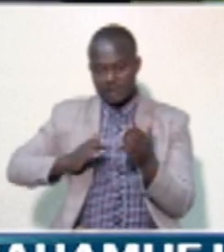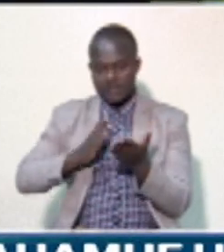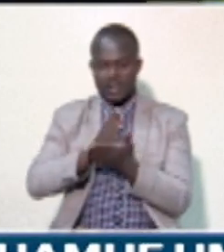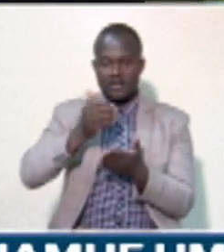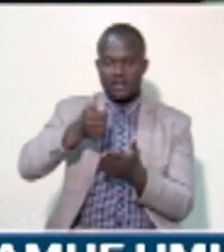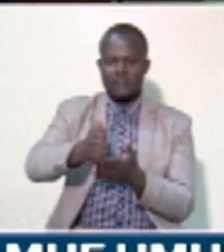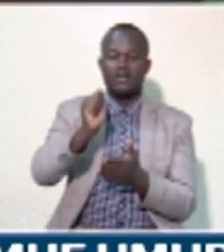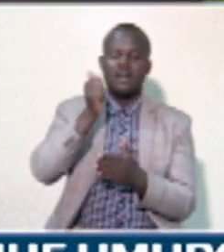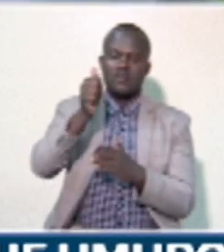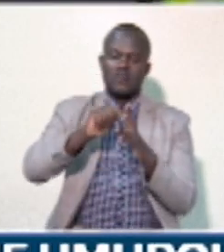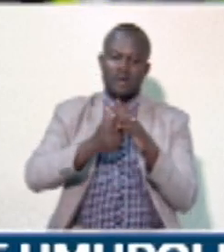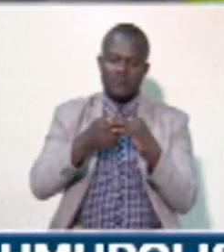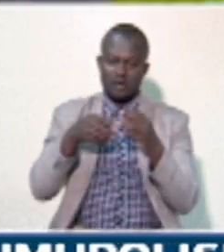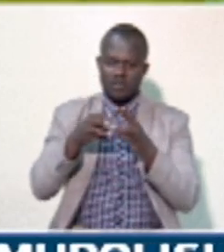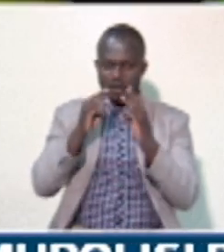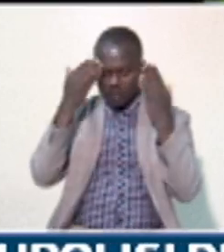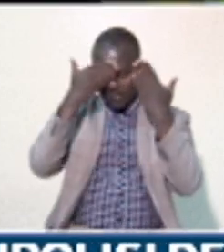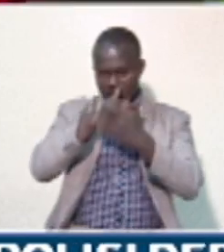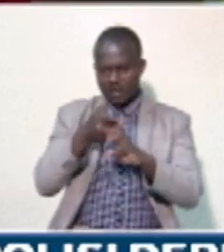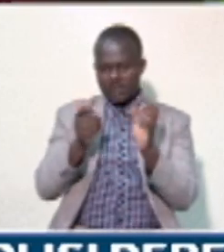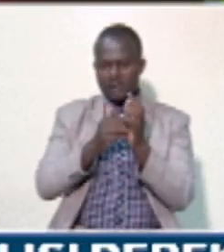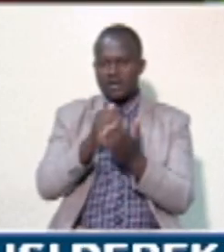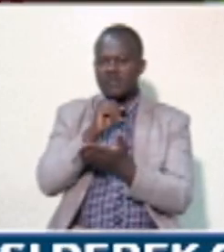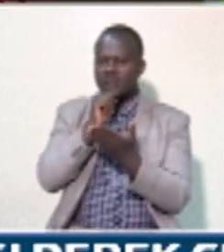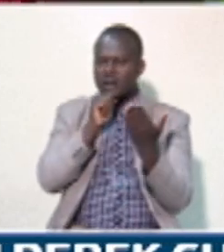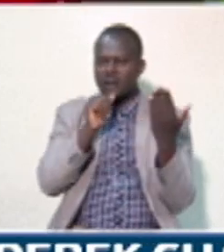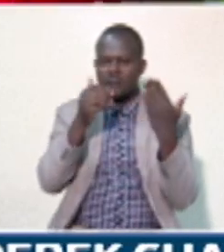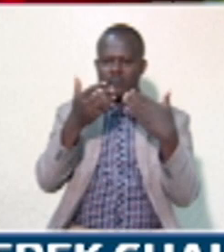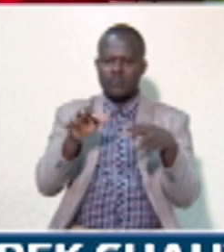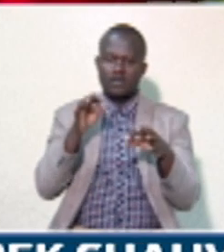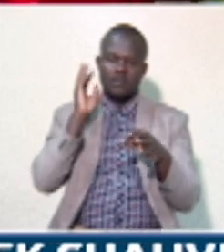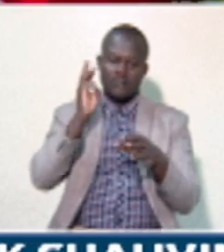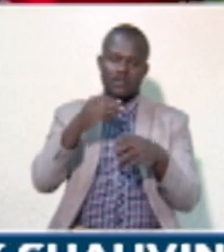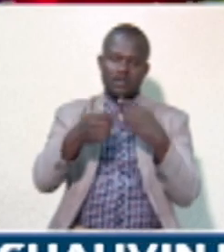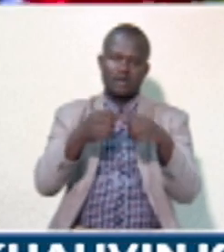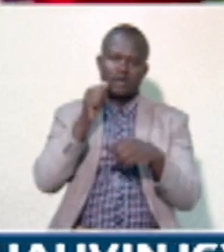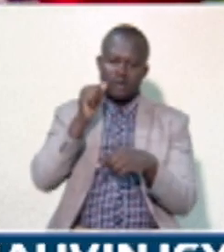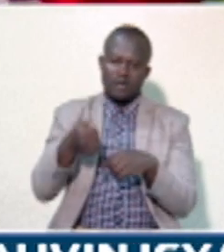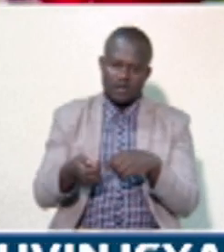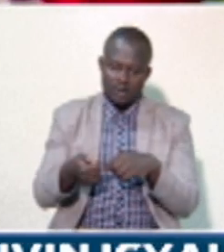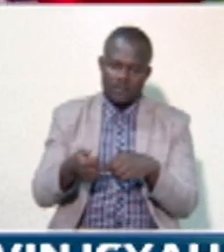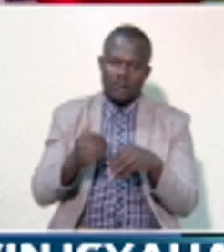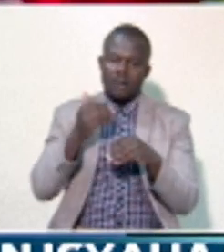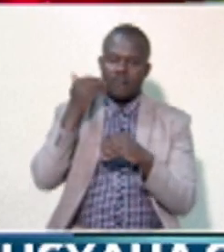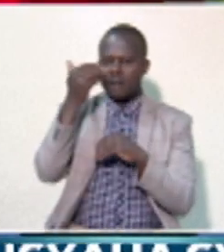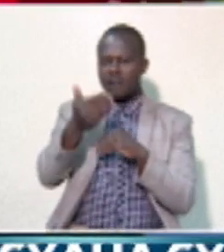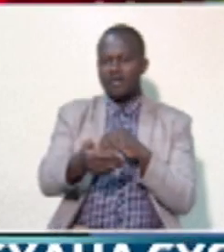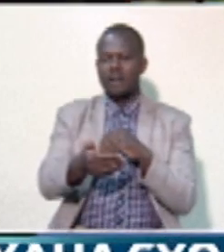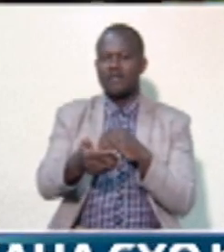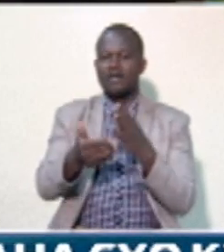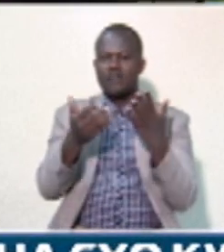Ibyo byanatangiye muri uyu mugoroba, ariko ntabwo turangije, tuzakomeza ejo. Noneho